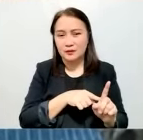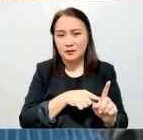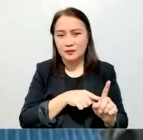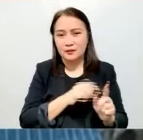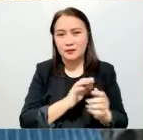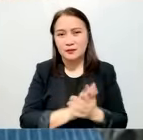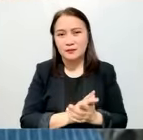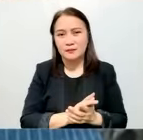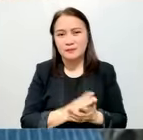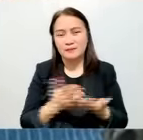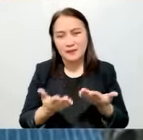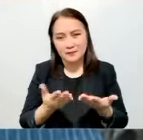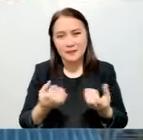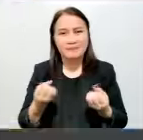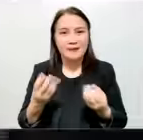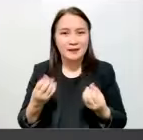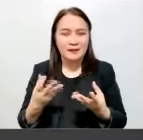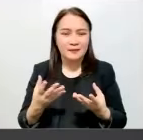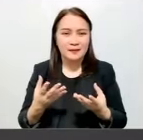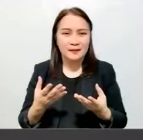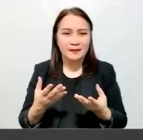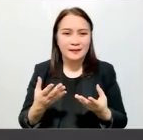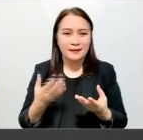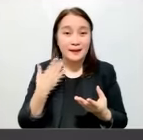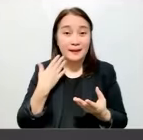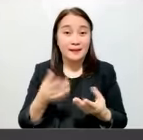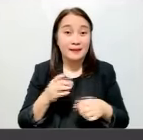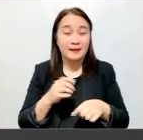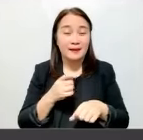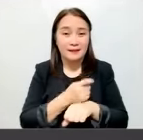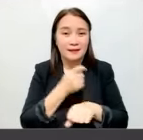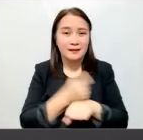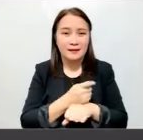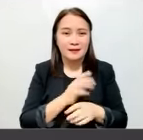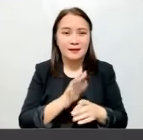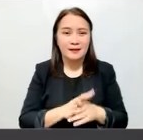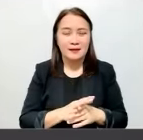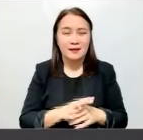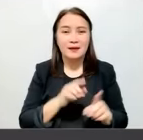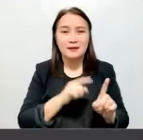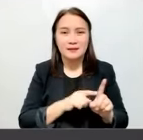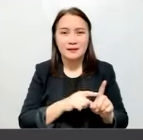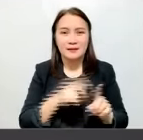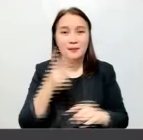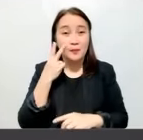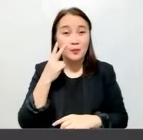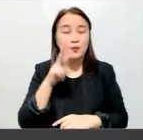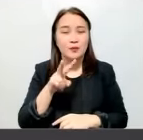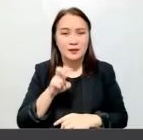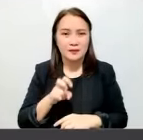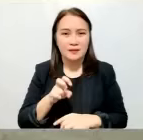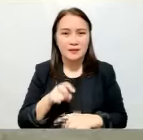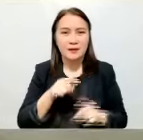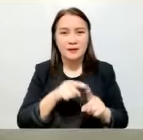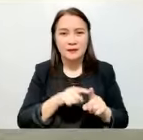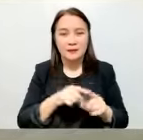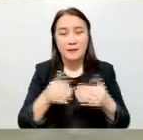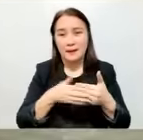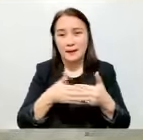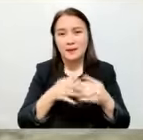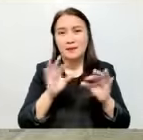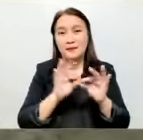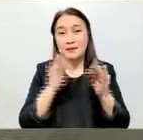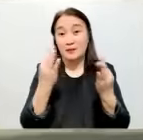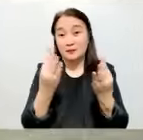allegedly, marami na palang death threat ito. Ayon sa mga polis, isang testigo ang nagsabing malapit sa pamilya ng biktima ang bumaril. Dito sa lugar